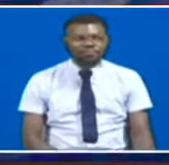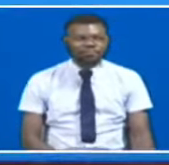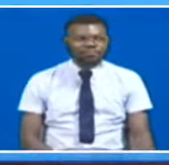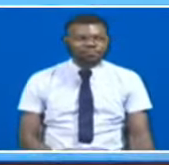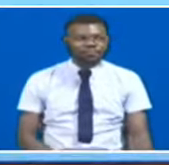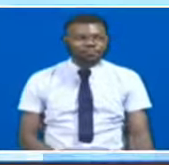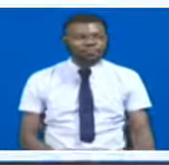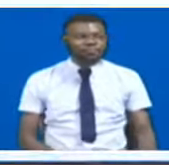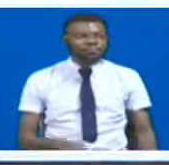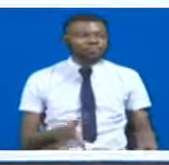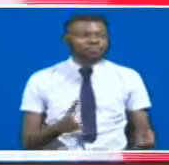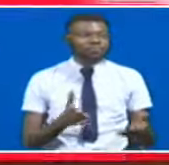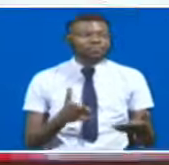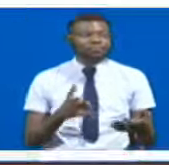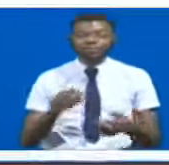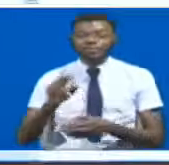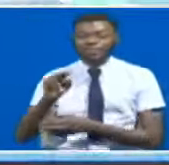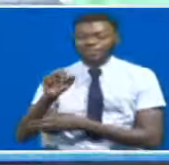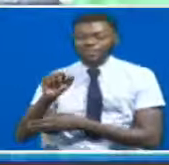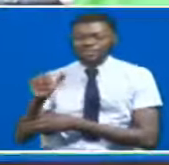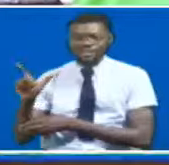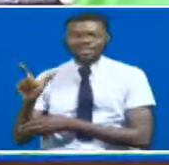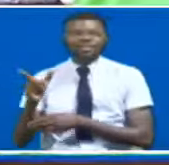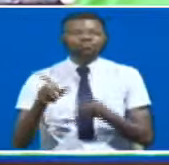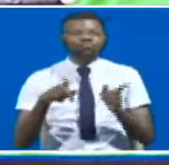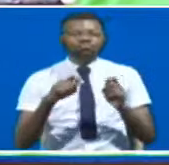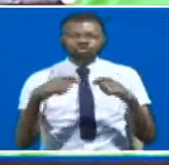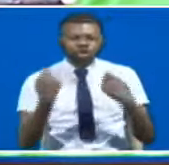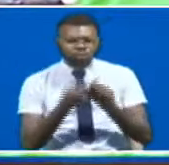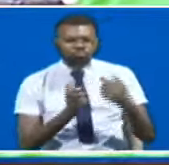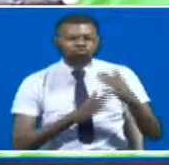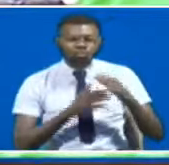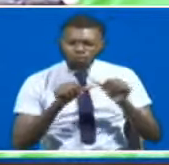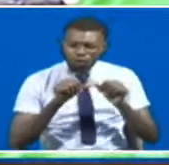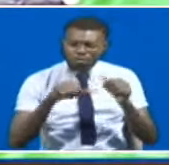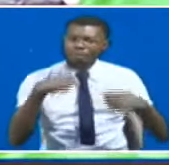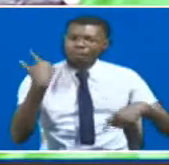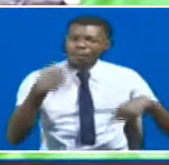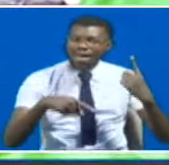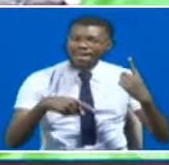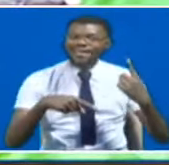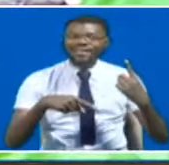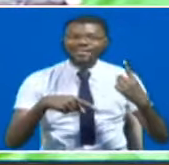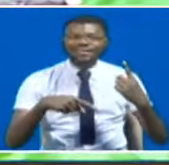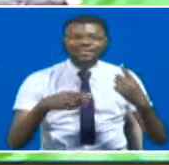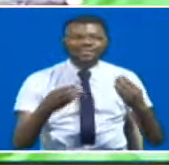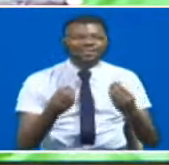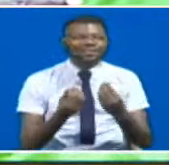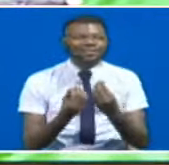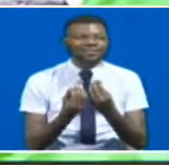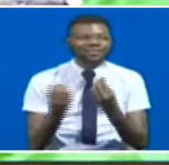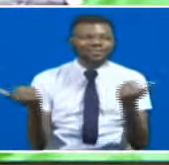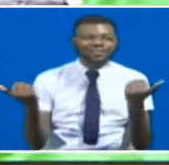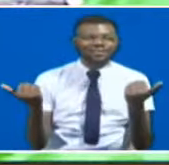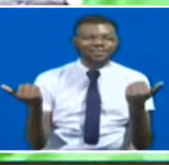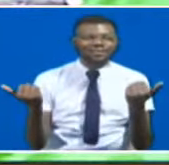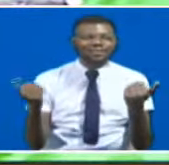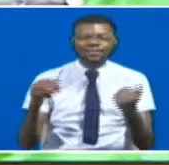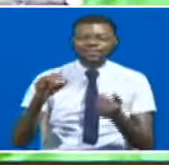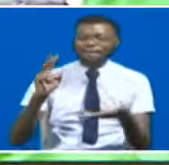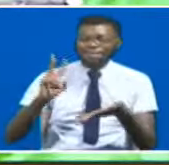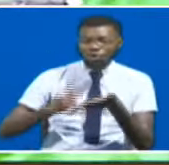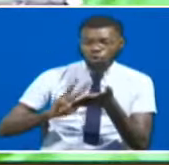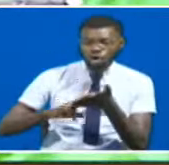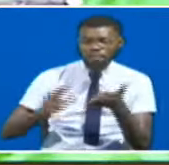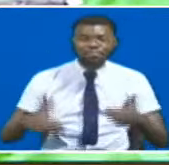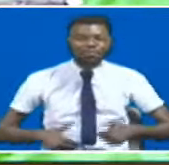Mwineko ni kwamba viongozi wa ligi ya NSL Mara Shogo wameendelea na msururu wa ushindi na matokeo mazuri kufuatia ushindi dhidi ya Migori Youth